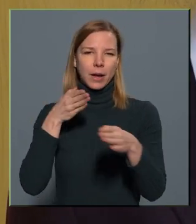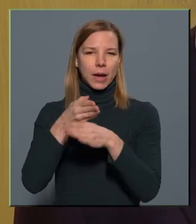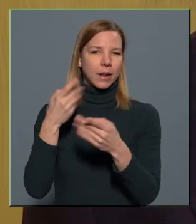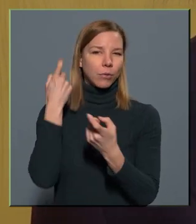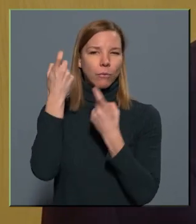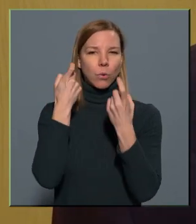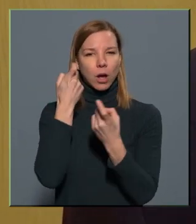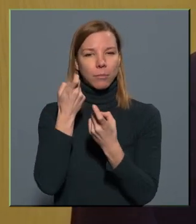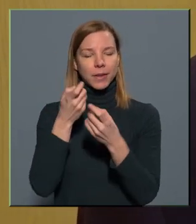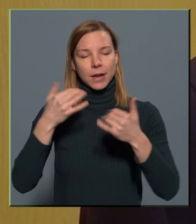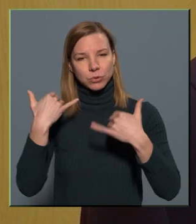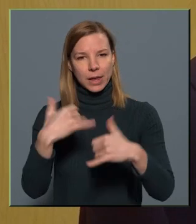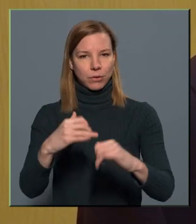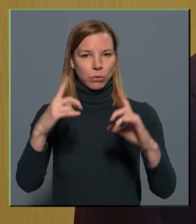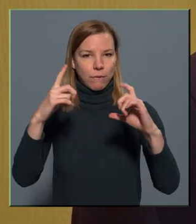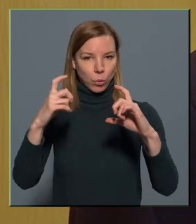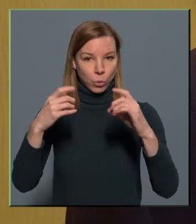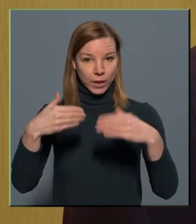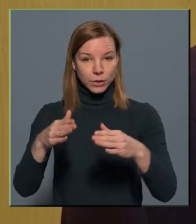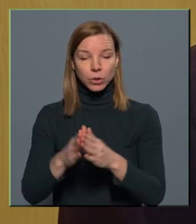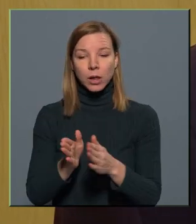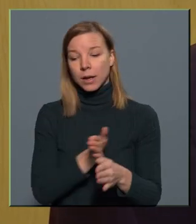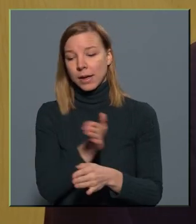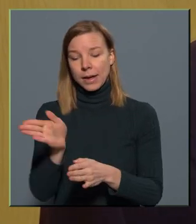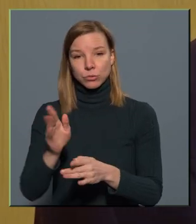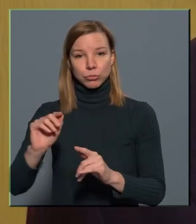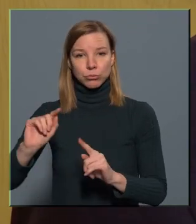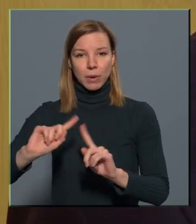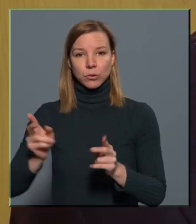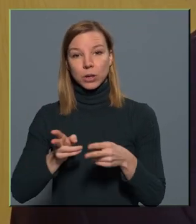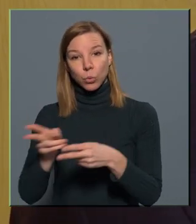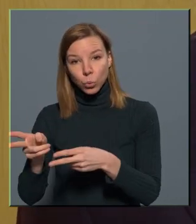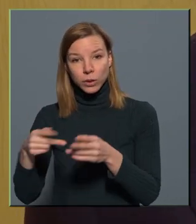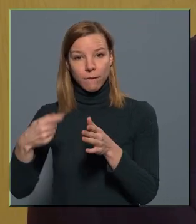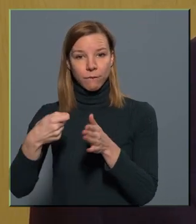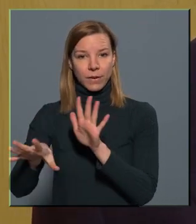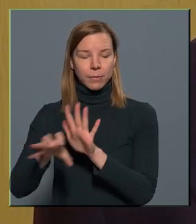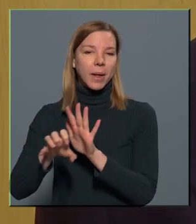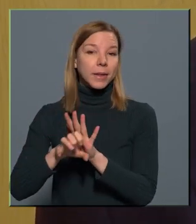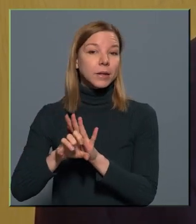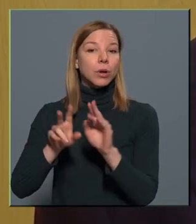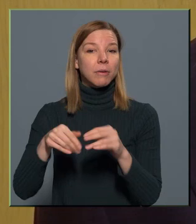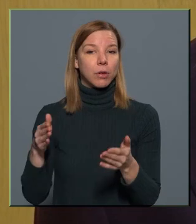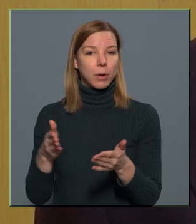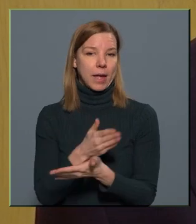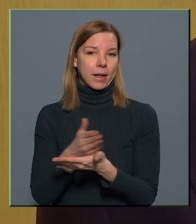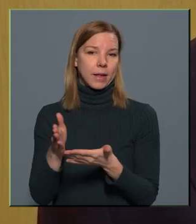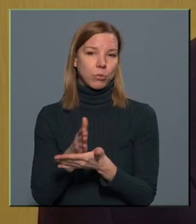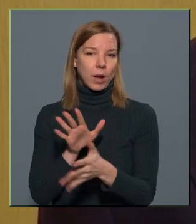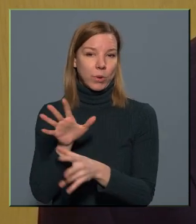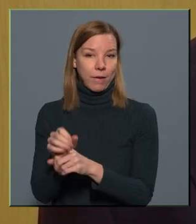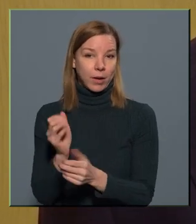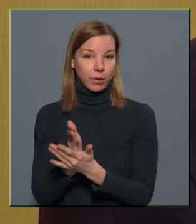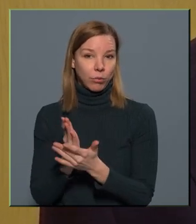és a filmezés lehet egy másik út, ami egyre egyszerűbben hozzáférhető. Én azt gondolom, hogy ez